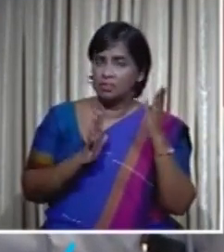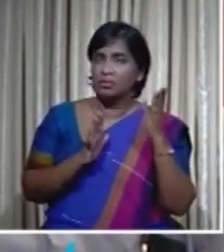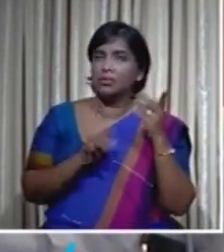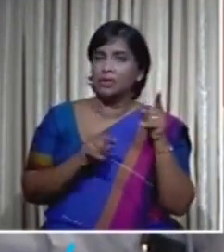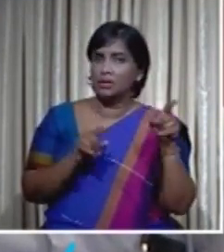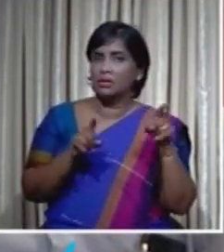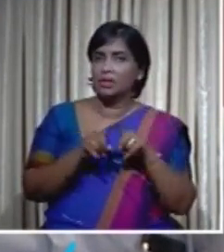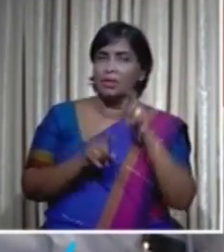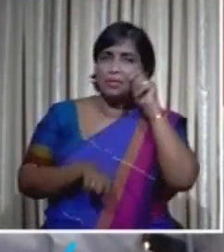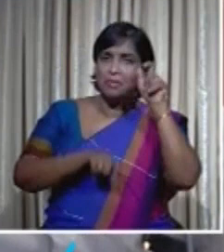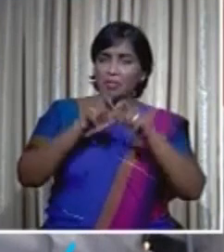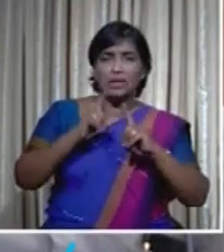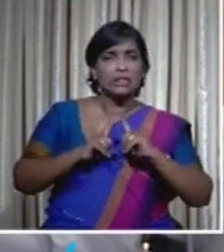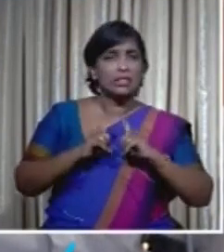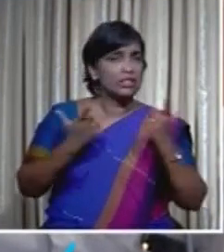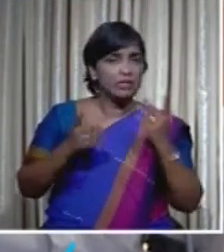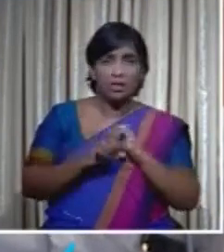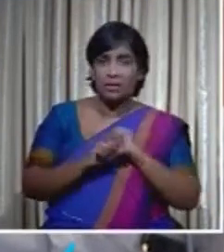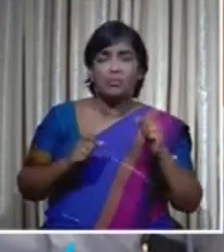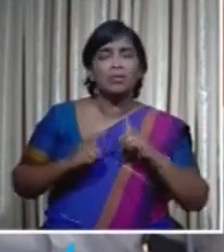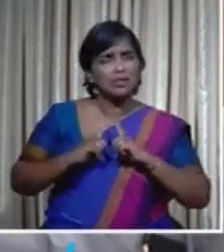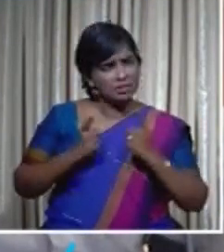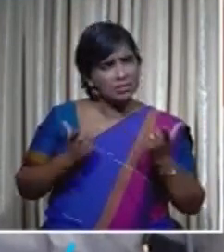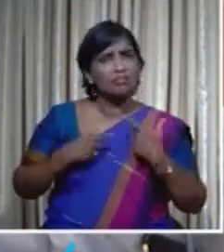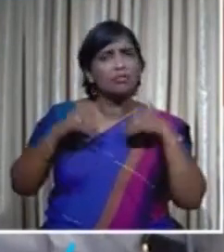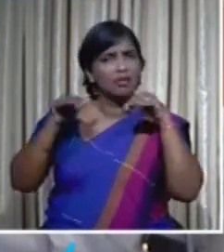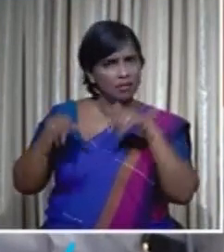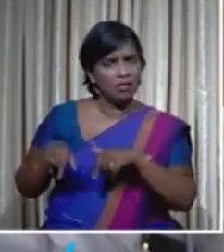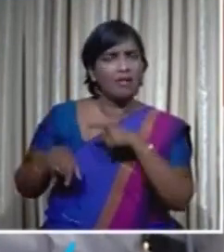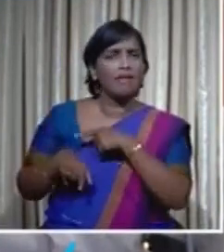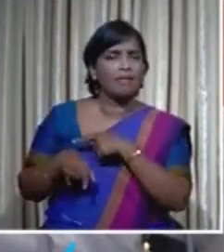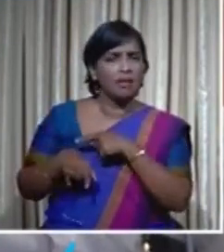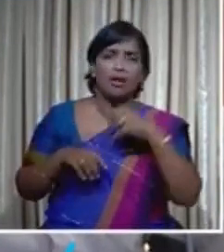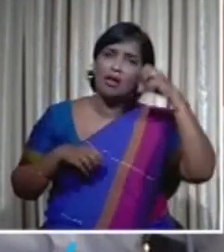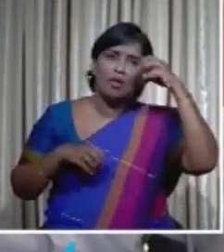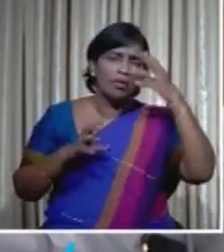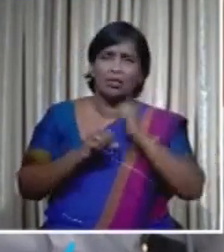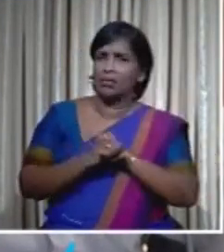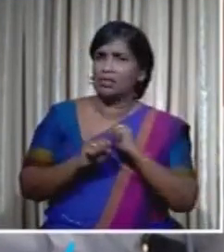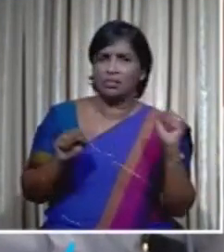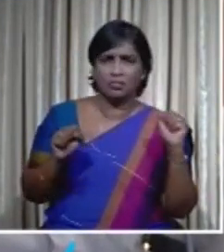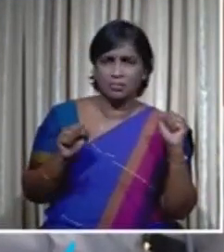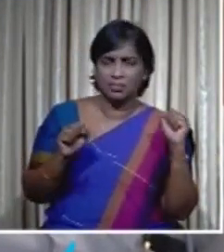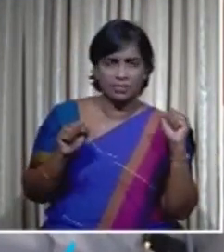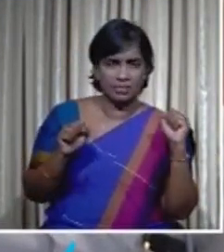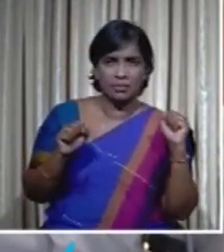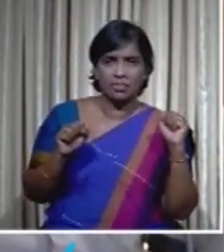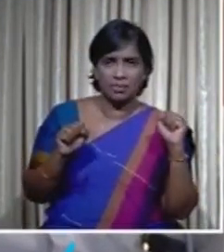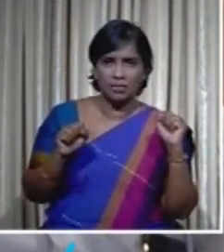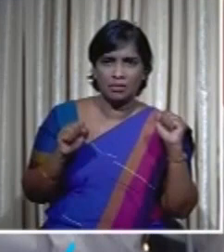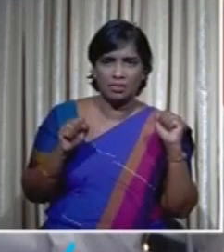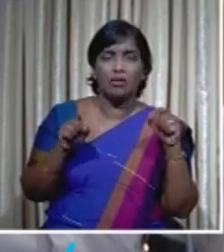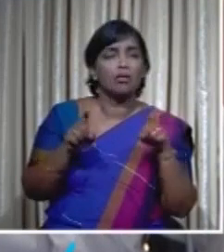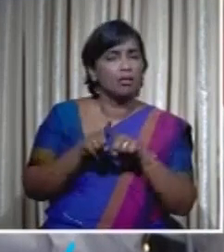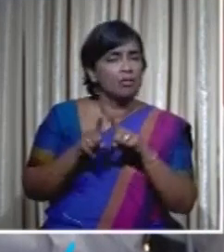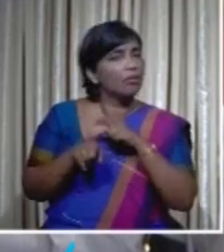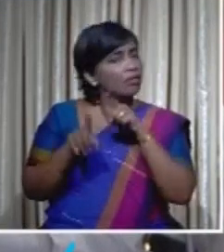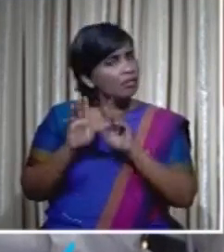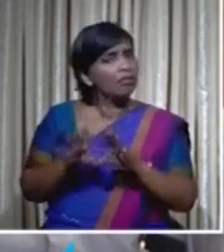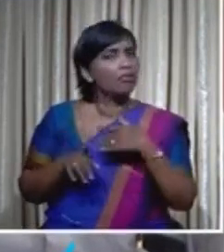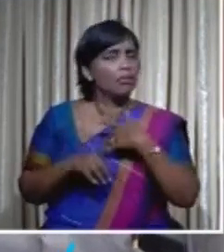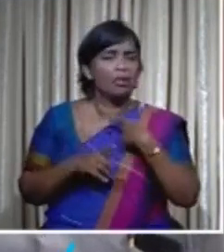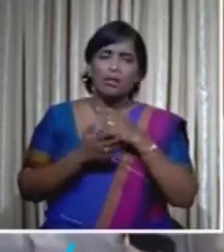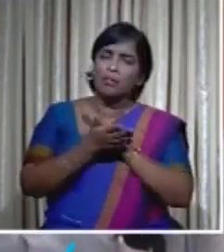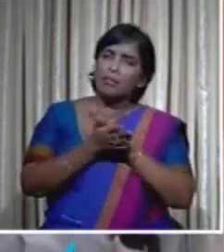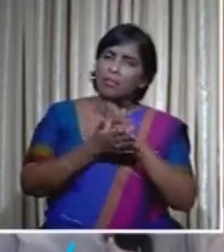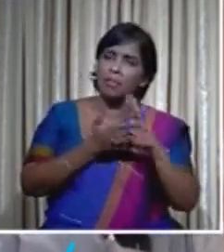darikal? Ewar iran darikal, orang minzaram light illa amal iran darikal, pukai itu illa amal iran darikal, nimmadiya iran darikal. Anal, ini pukai